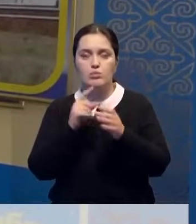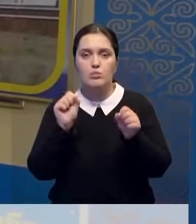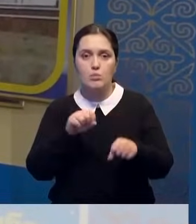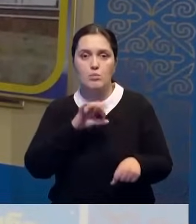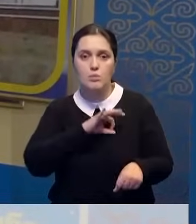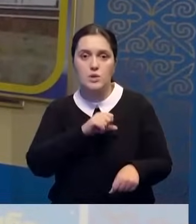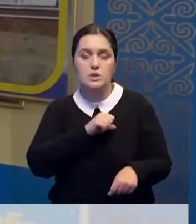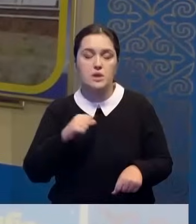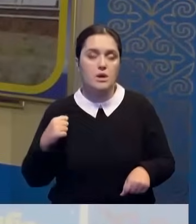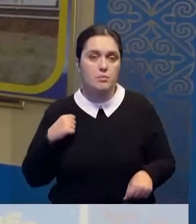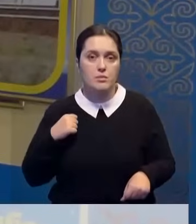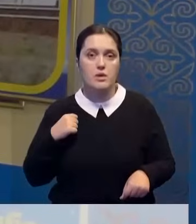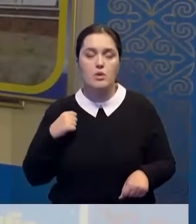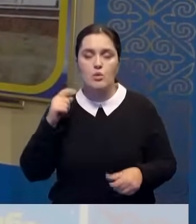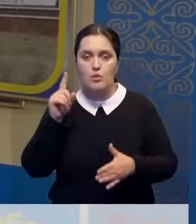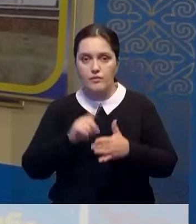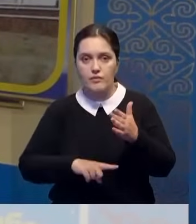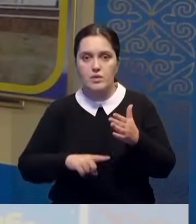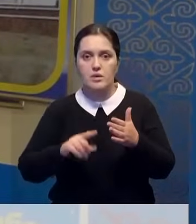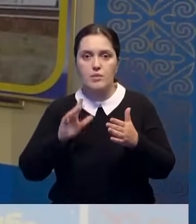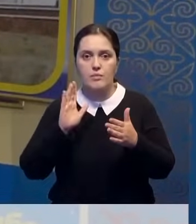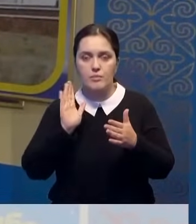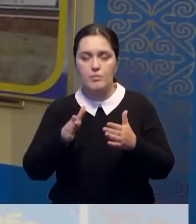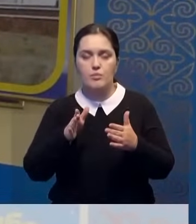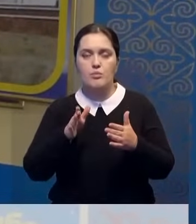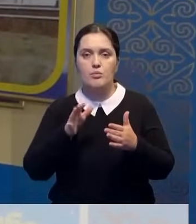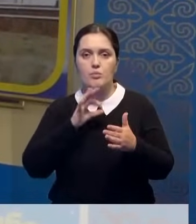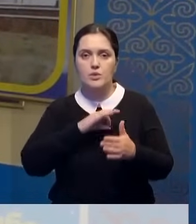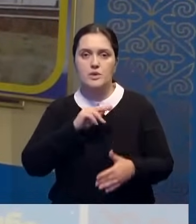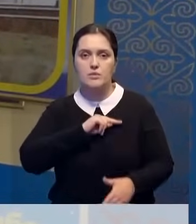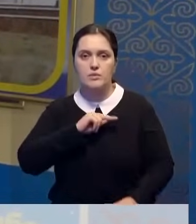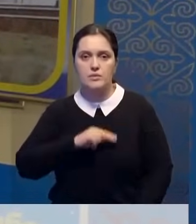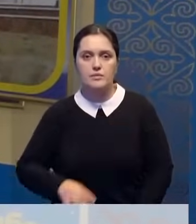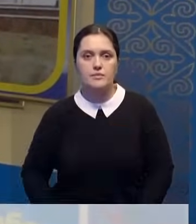пользоваться самостоятельно. Уверен, что это принесет большую пользу в их работе.